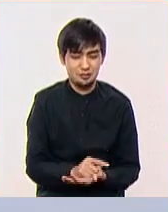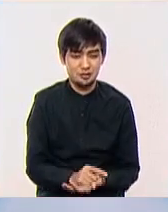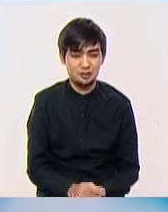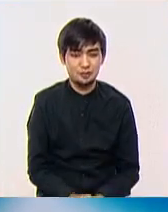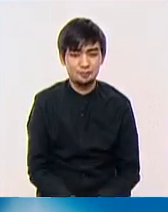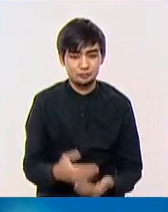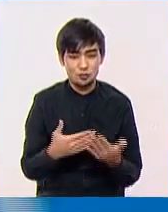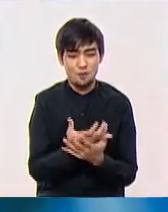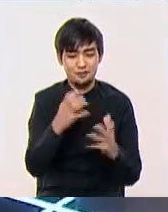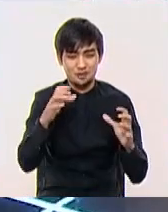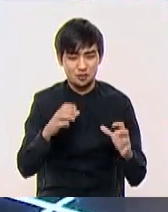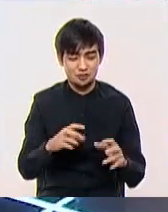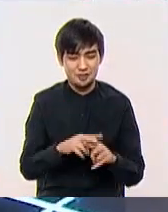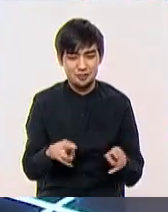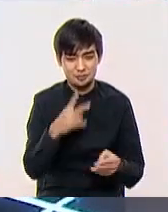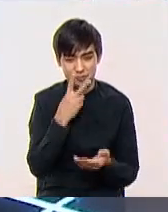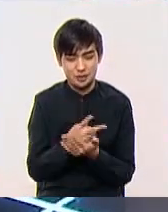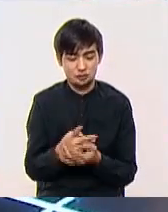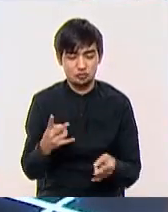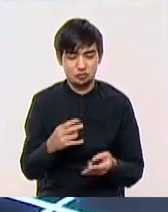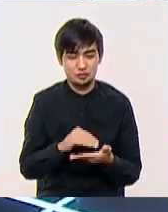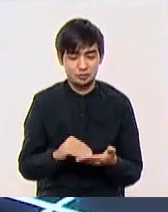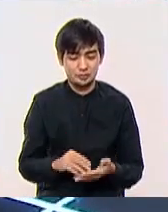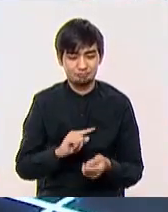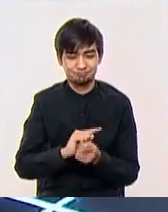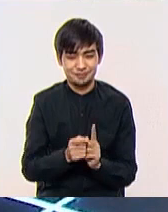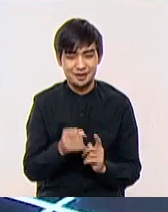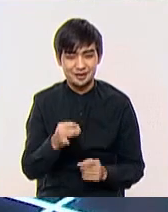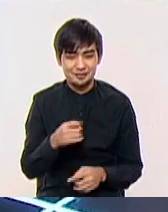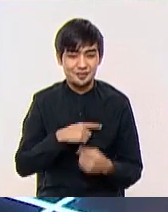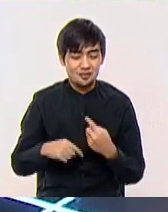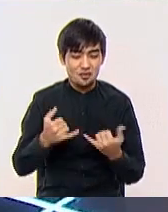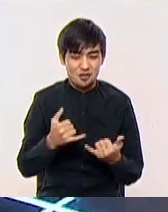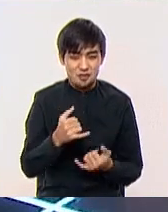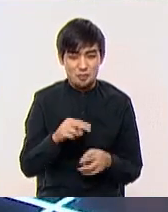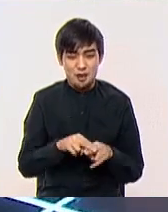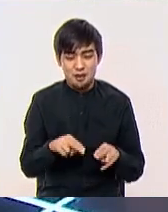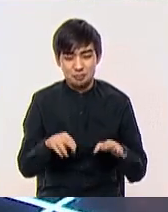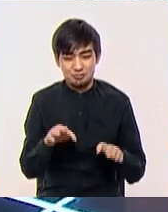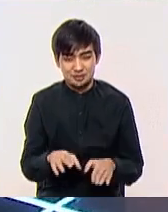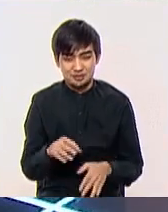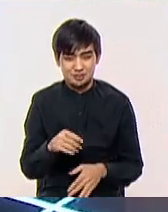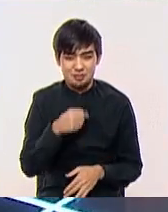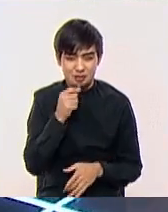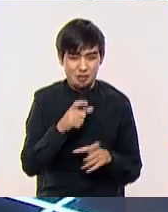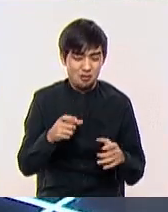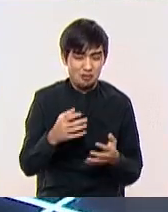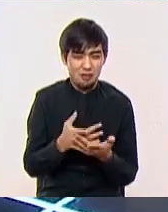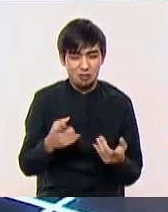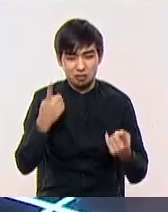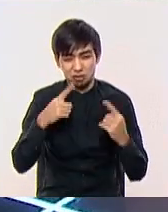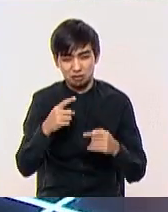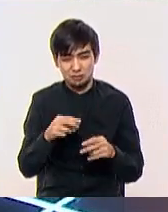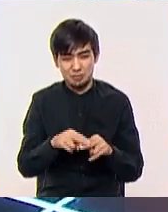міндеттелу керек. Жаңа заңда солай көрсетілуіміз керек. Ол бойынша біздің енді қазіргі парламентіміз ақын жазушыларға толып өткеннен кейін